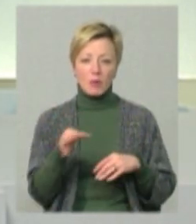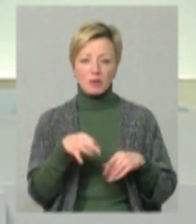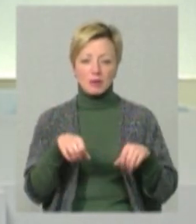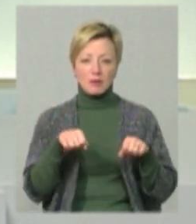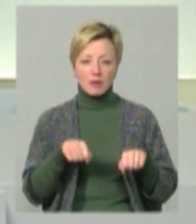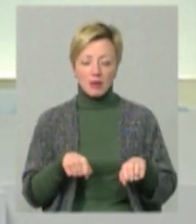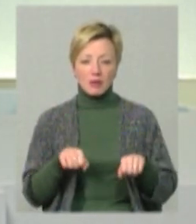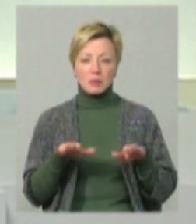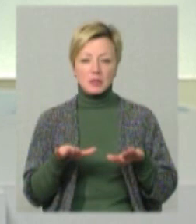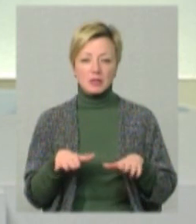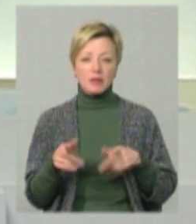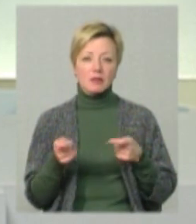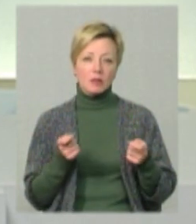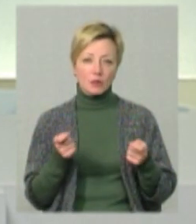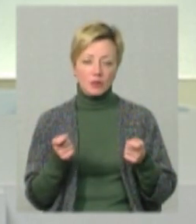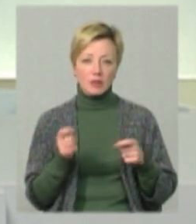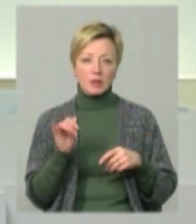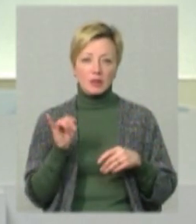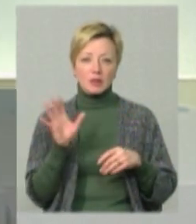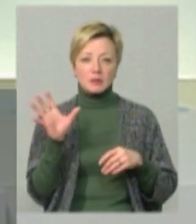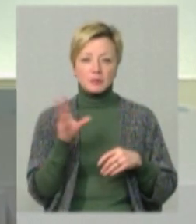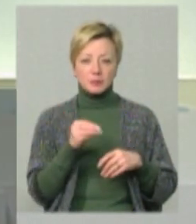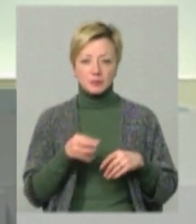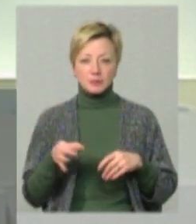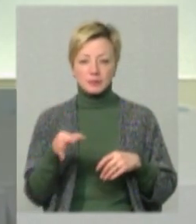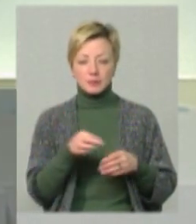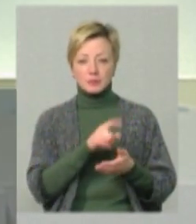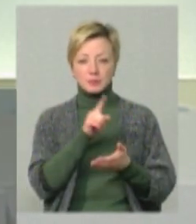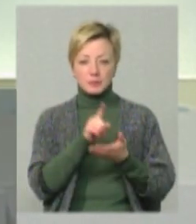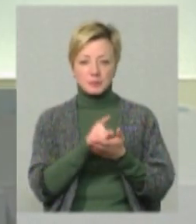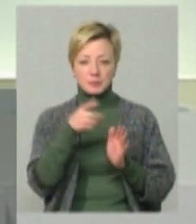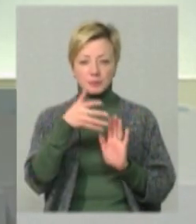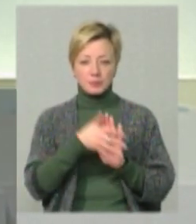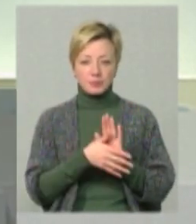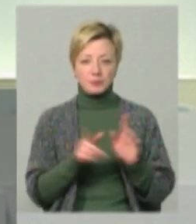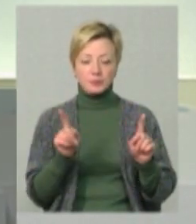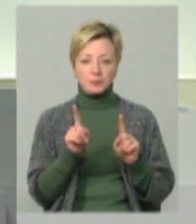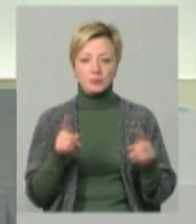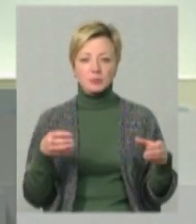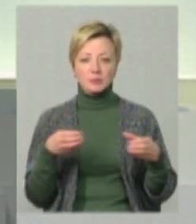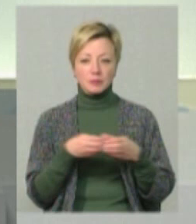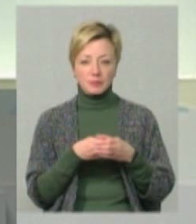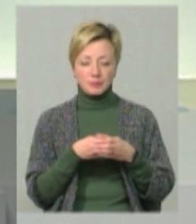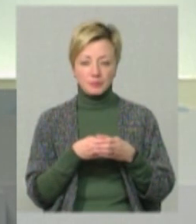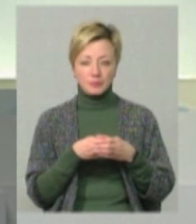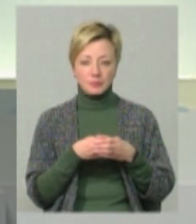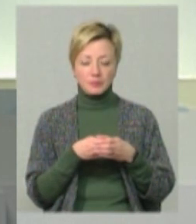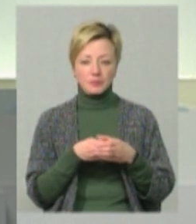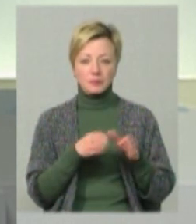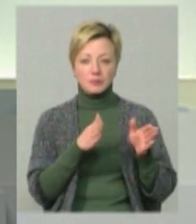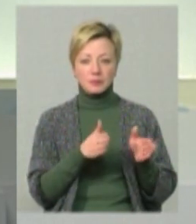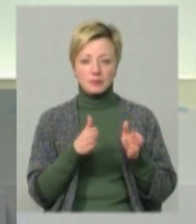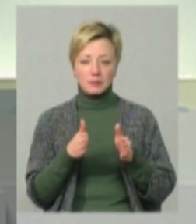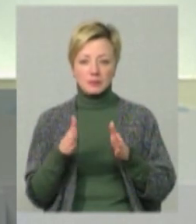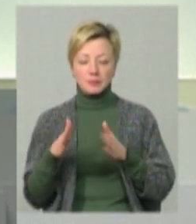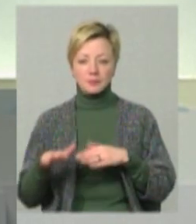обласна влада, органи місцевого самоврядування, а вся область має розуміти, що батальйони і